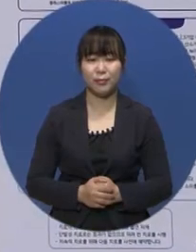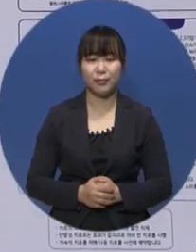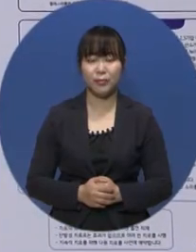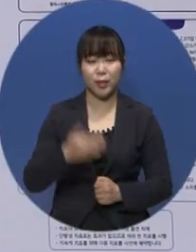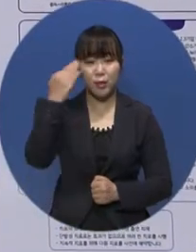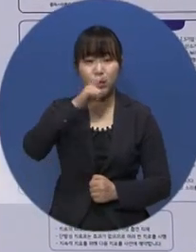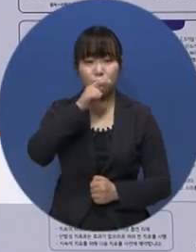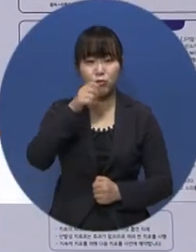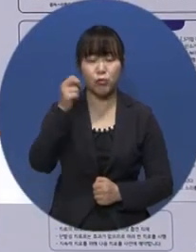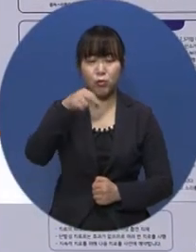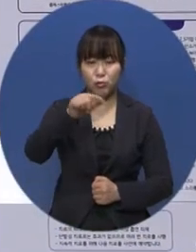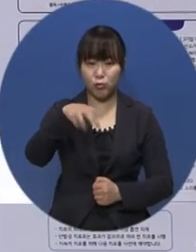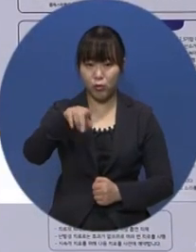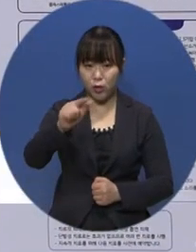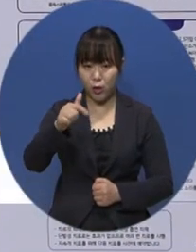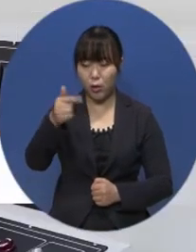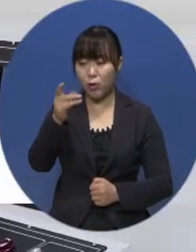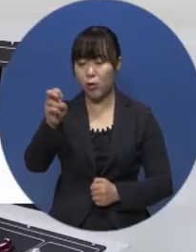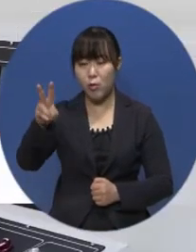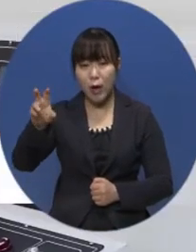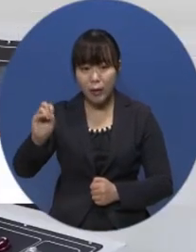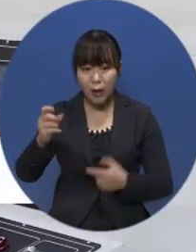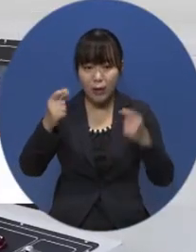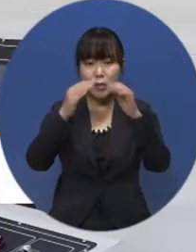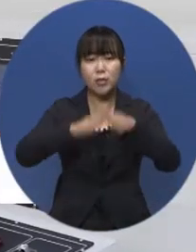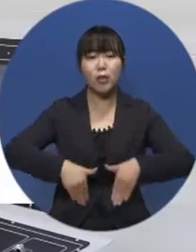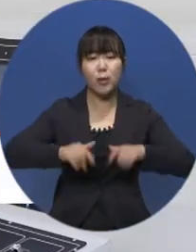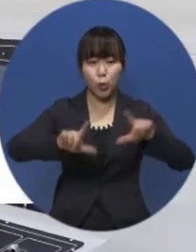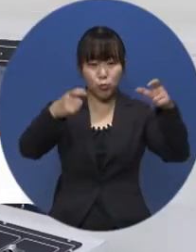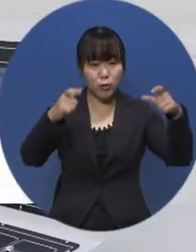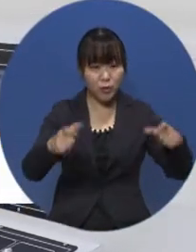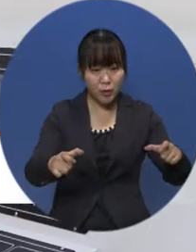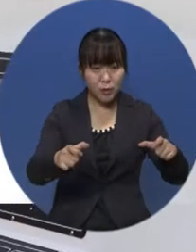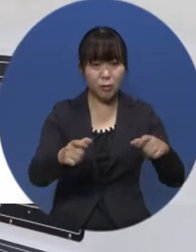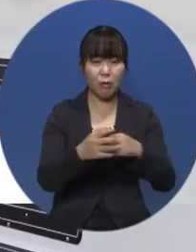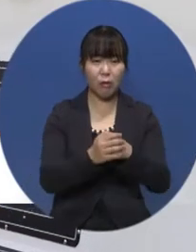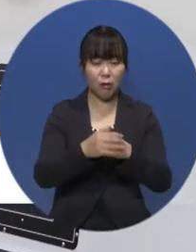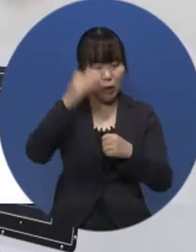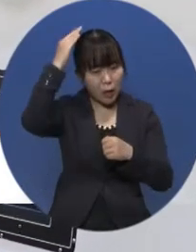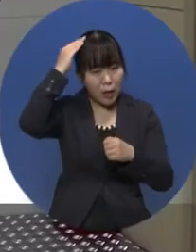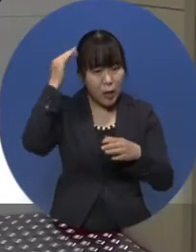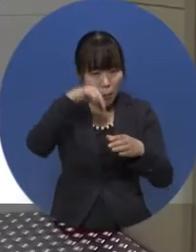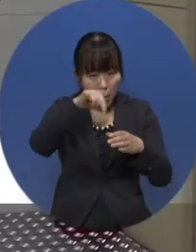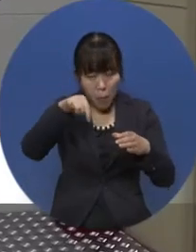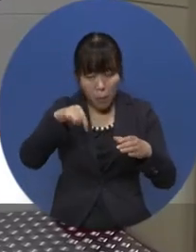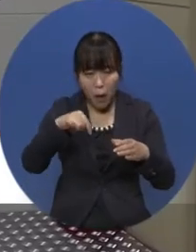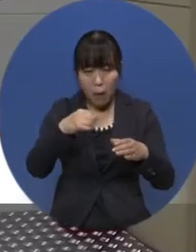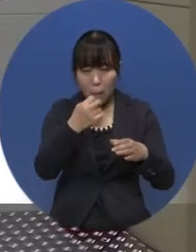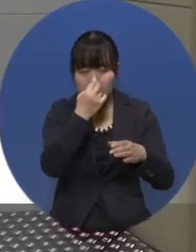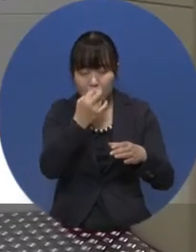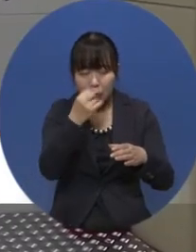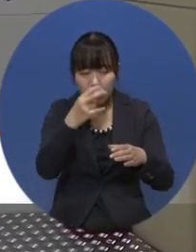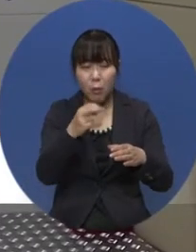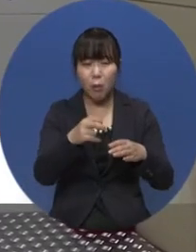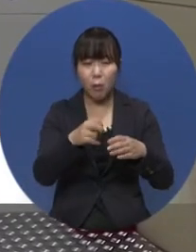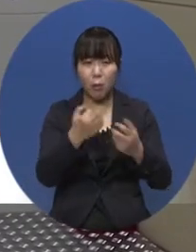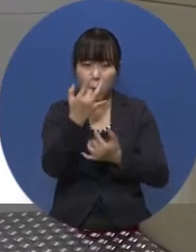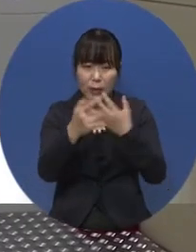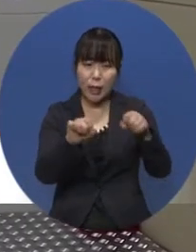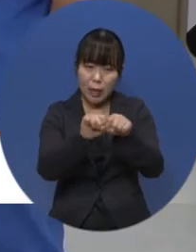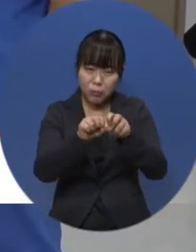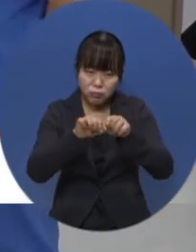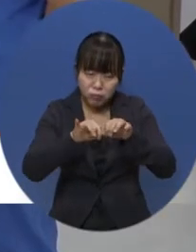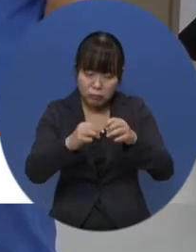여수, 순천, 광양 등 전남 동부권에서도 연탄가스나 화재, 가스 누출 사고 등을